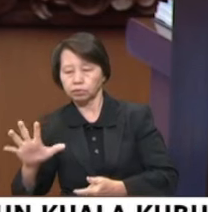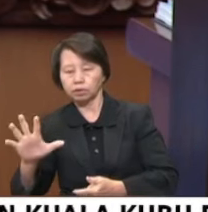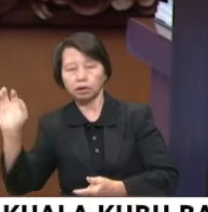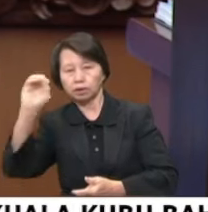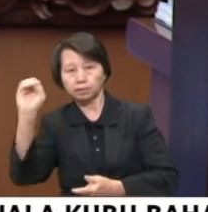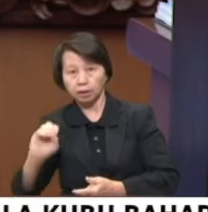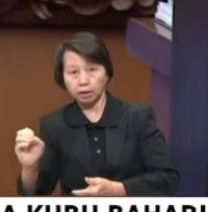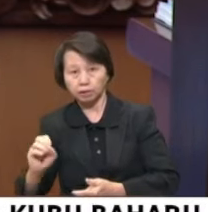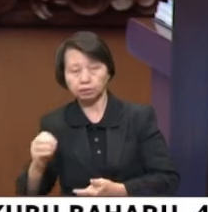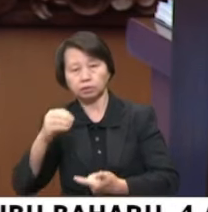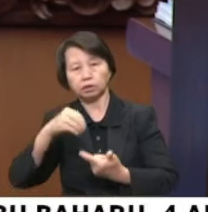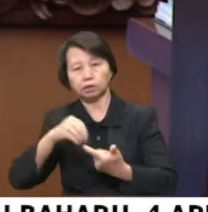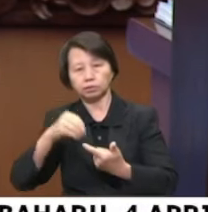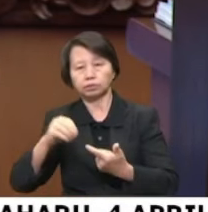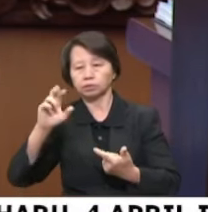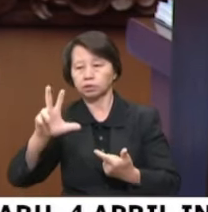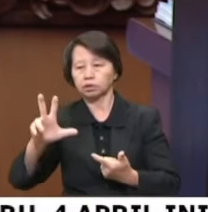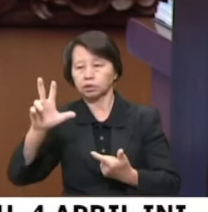20.5% atau